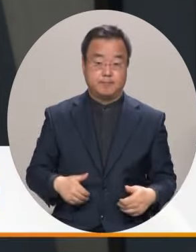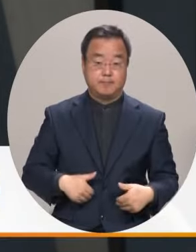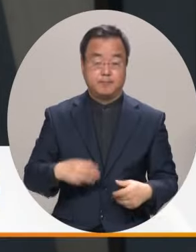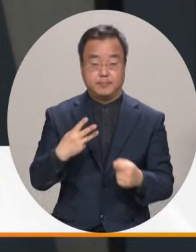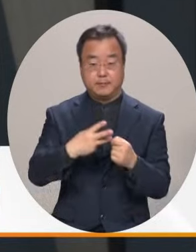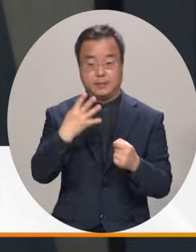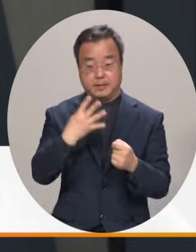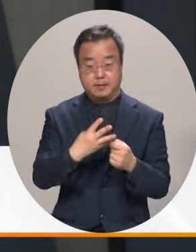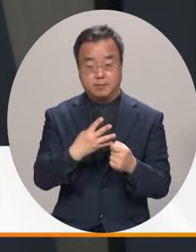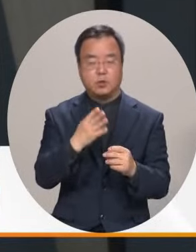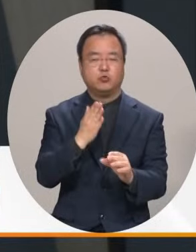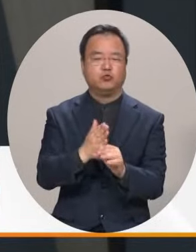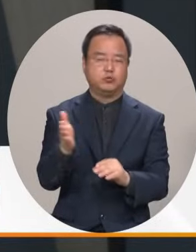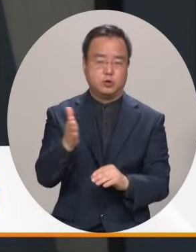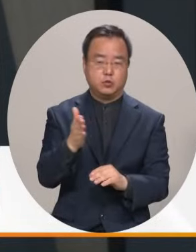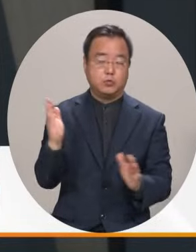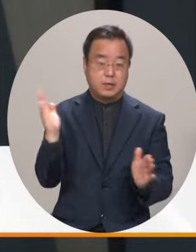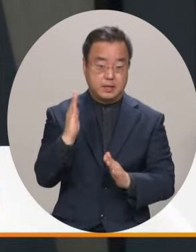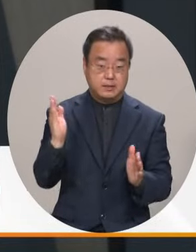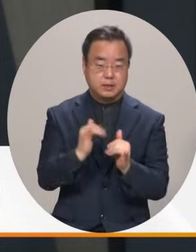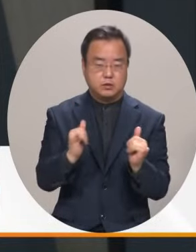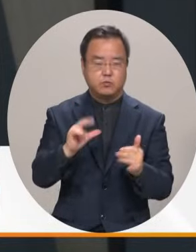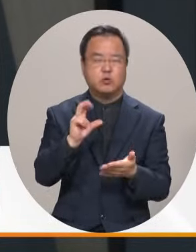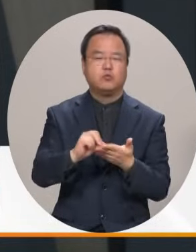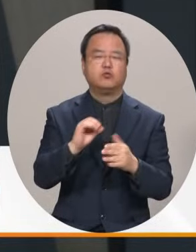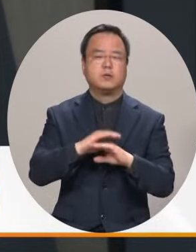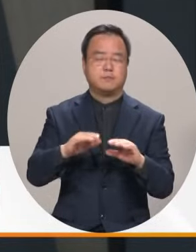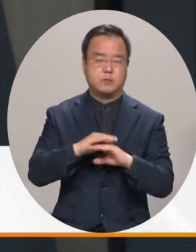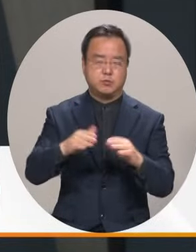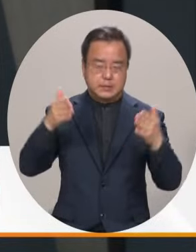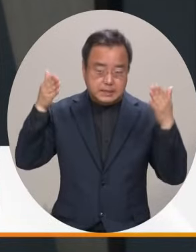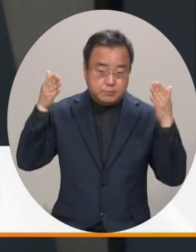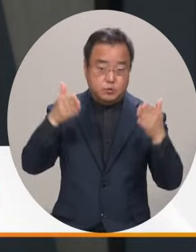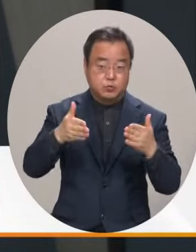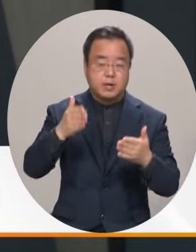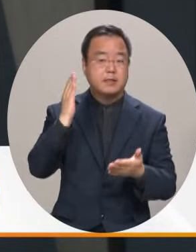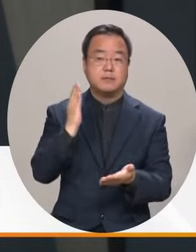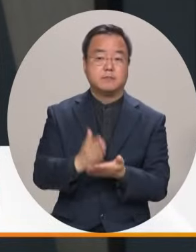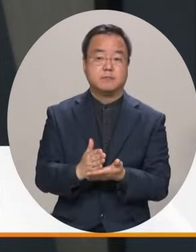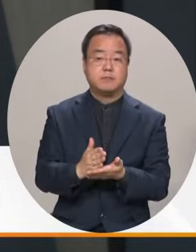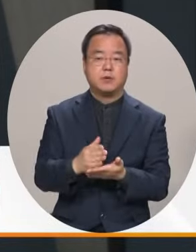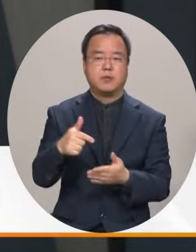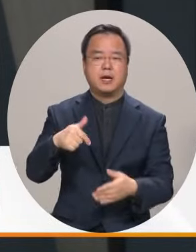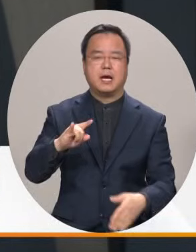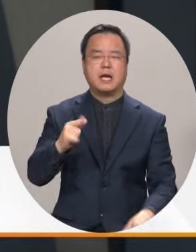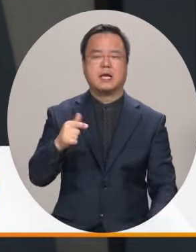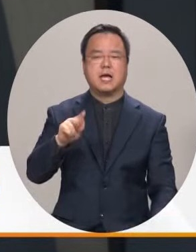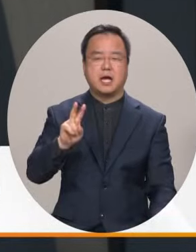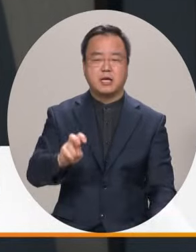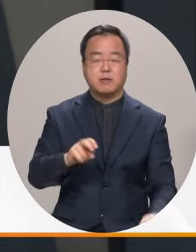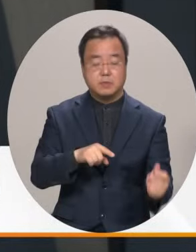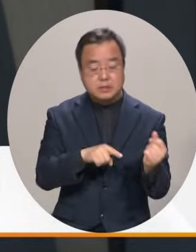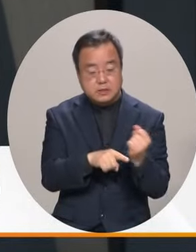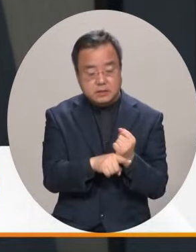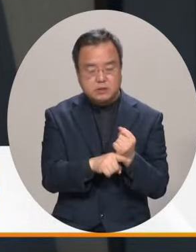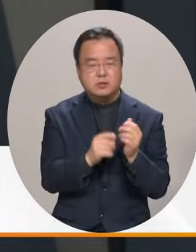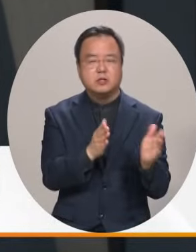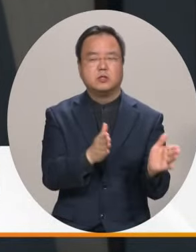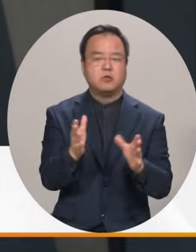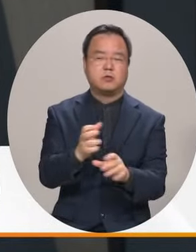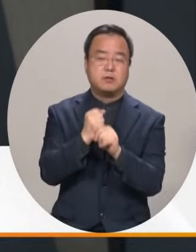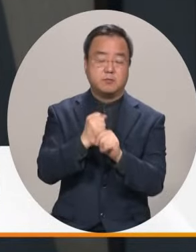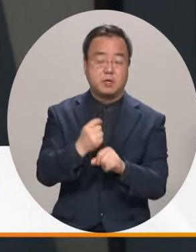4등급대 중위권 학생들은 문제 풀이에 집중하기보다는 개념의 핵심을 다시 한번 정리하는 것이